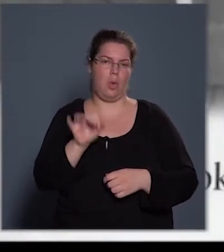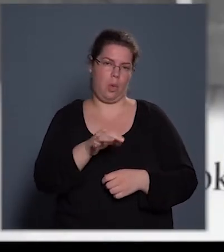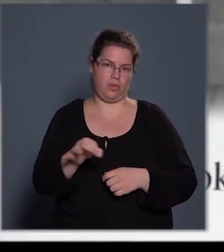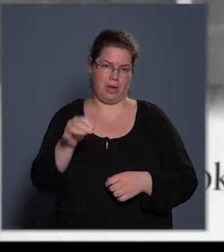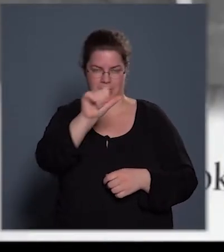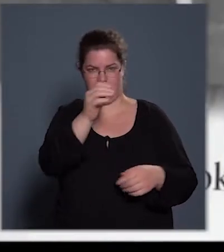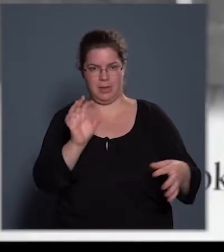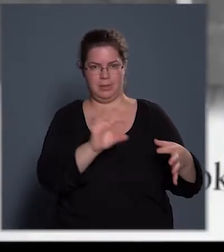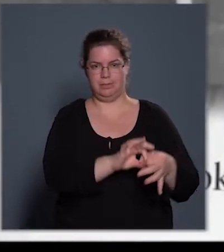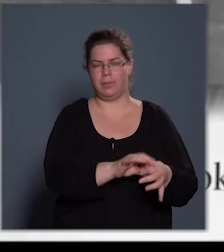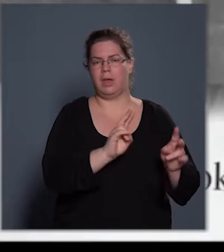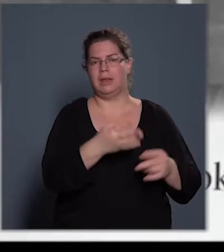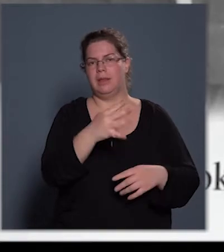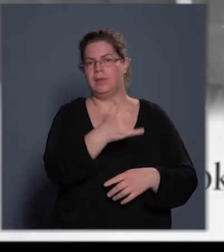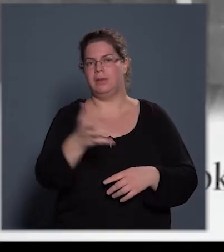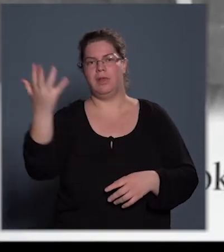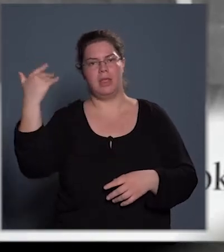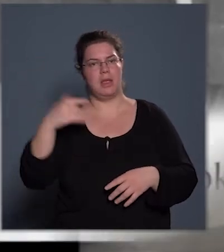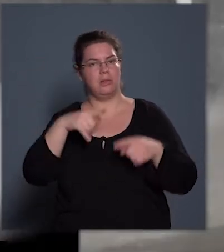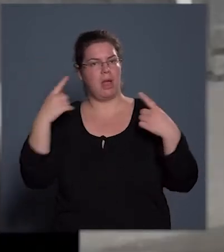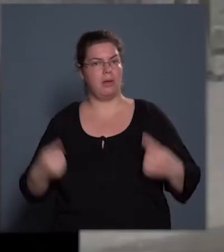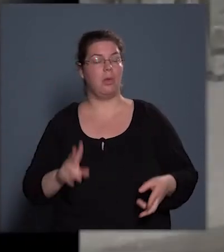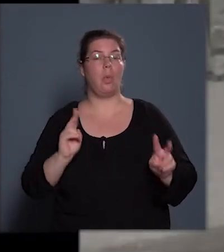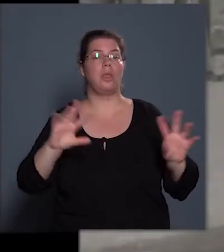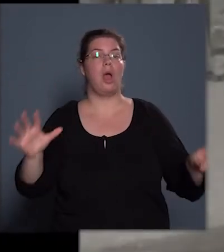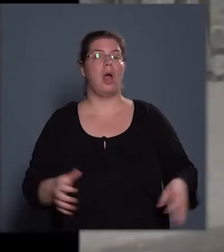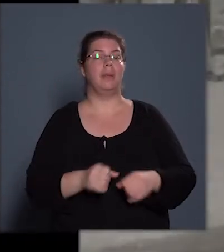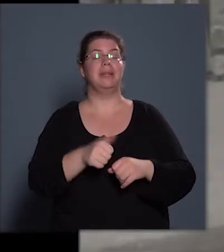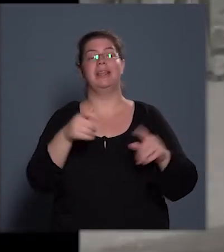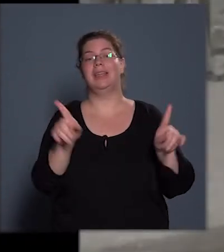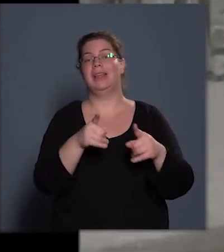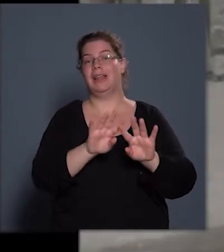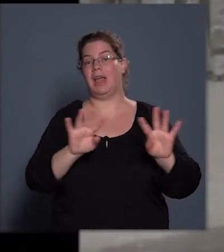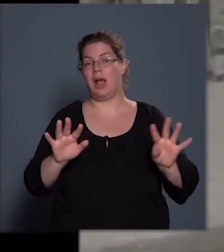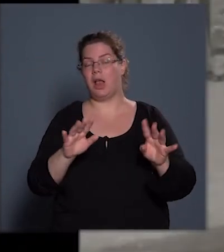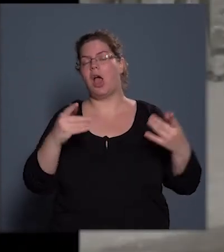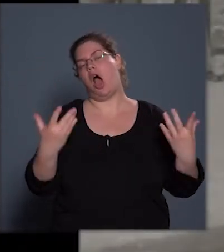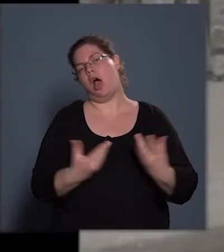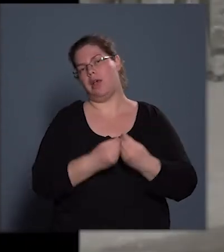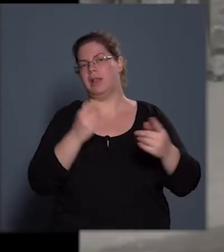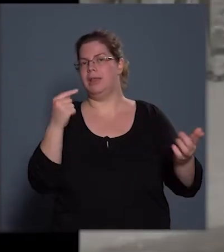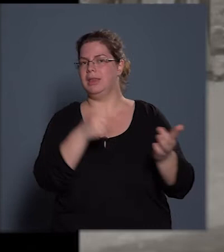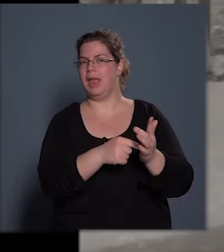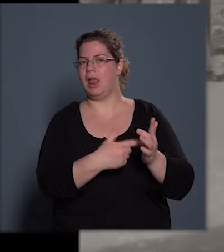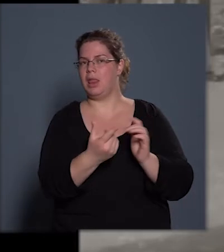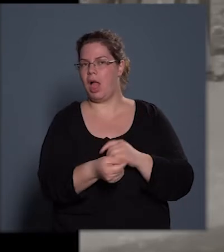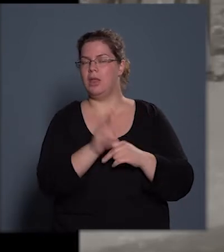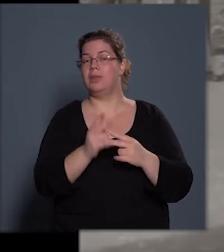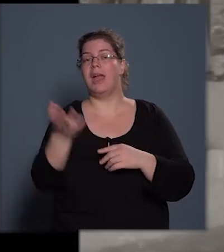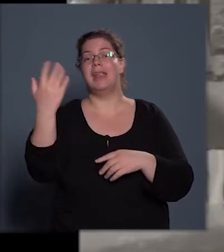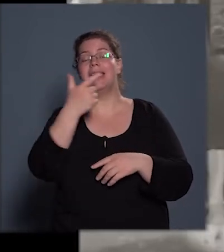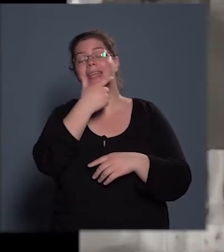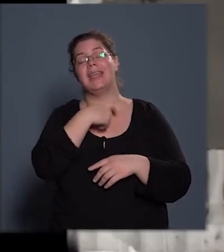aki 40 évvel ezelőtt elhatározta, hogy alapít egy énekkart azzal a céllal, hogy a régi szép dalok